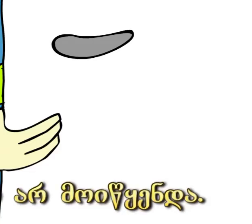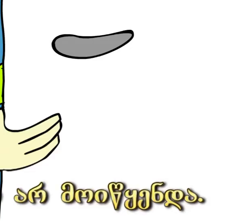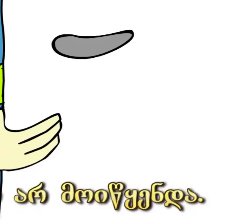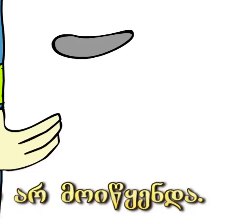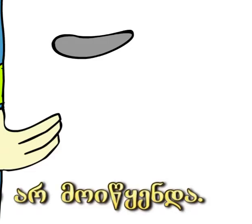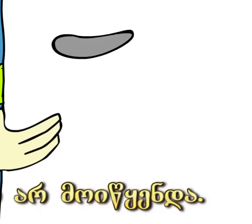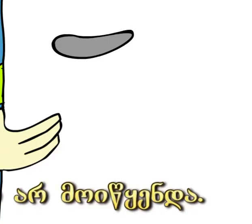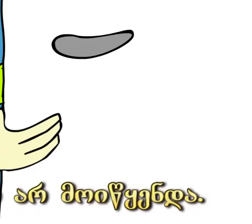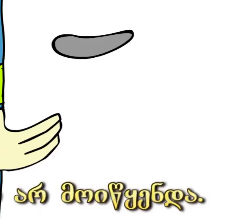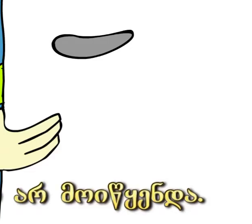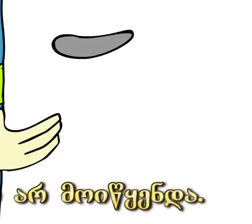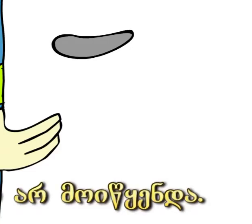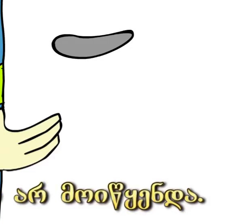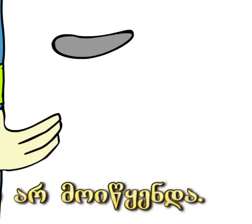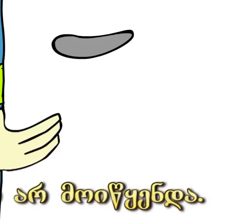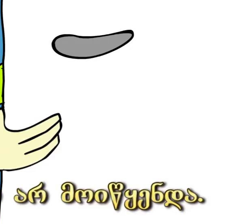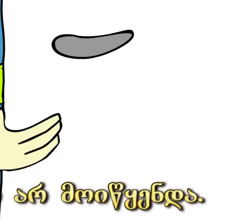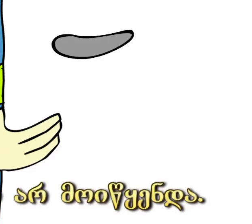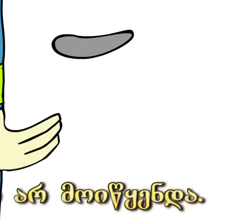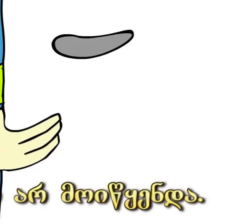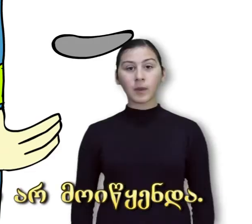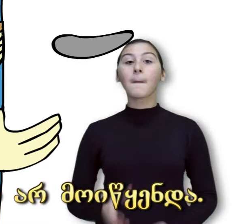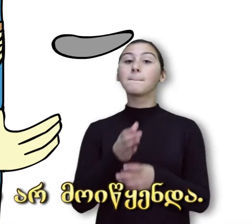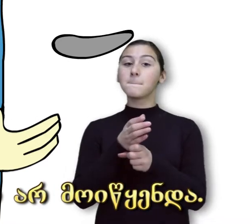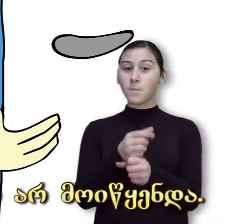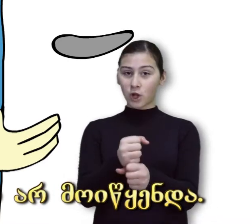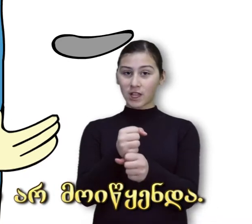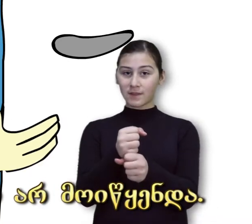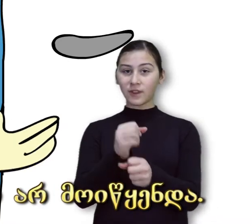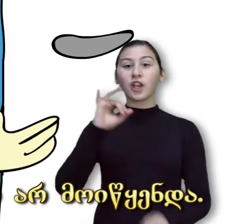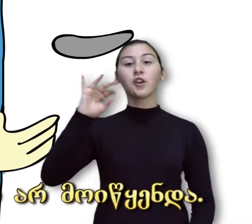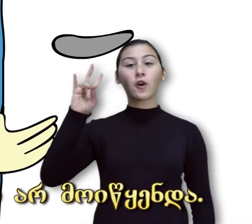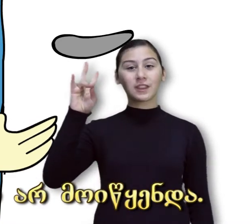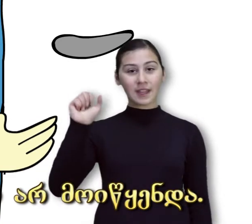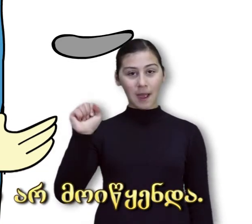მოკლედ, იონა ბიძიასთან ადამიანი არ მოიწყენდა.